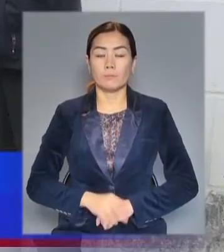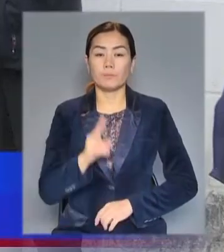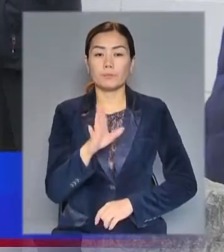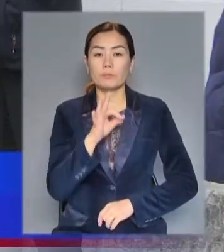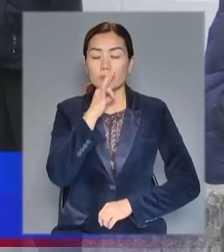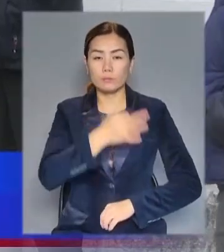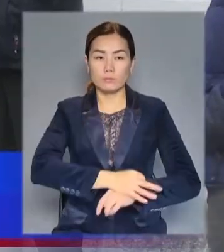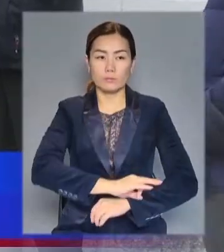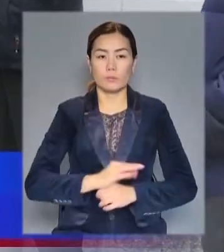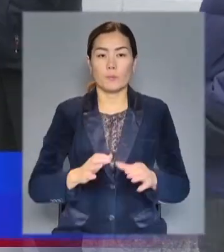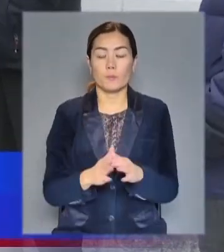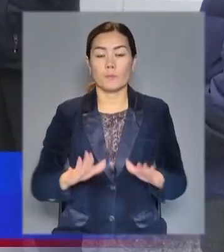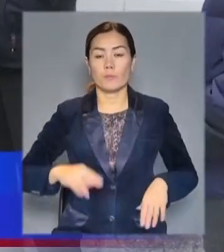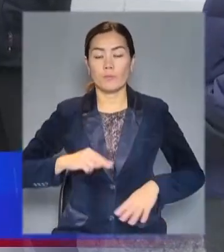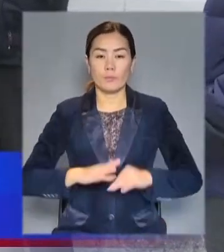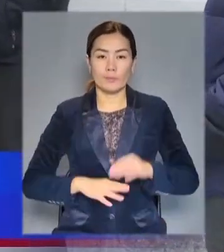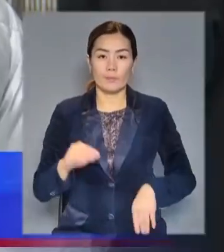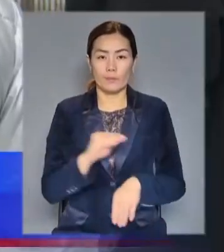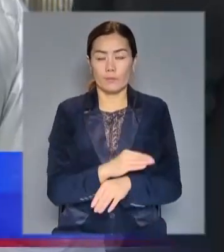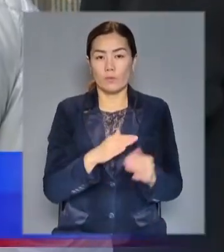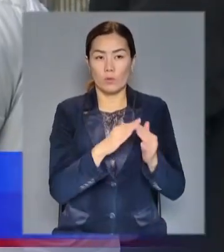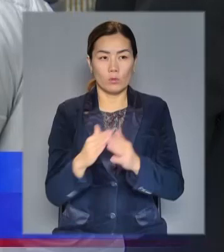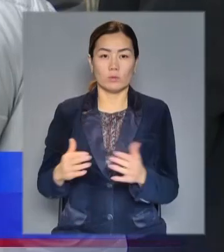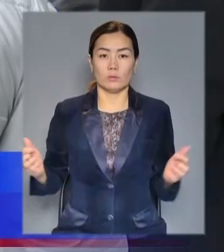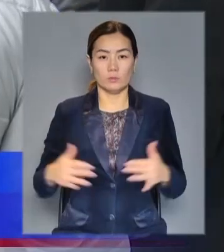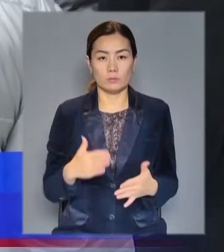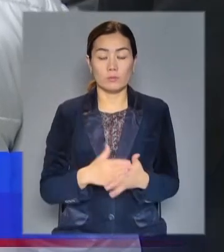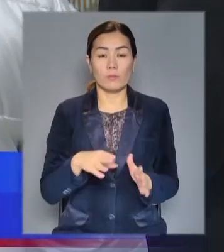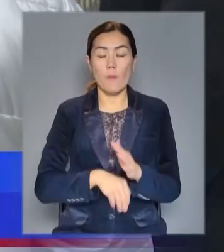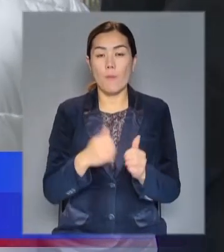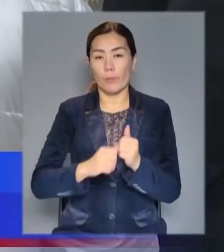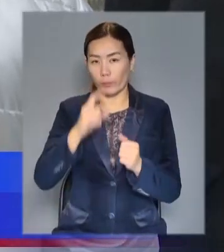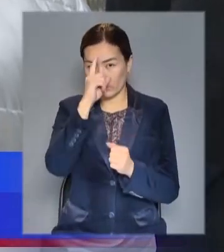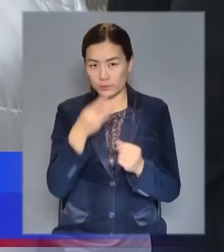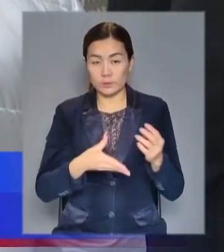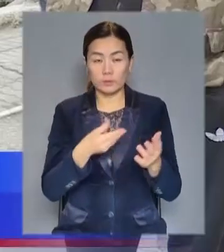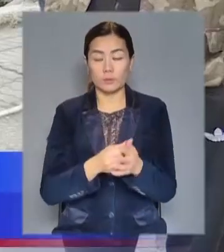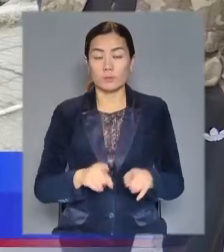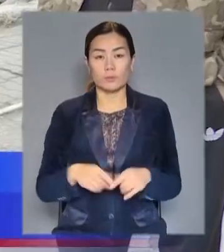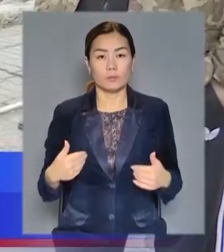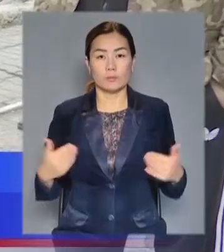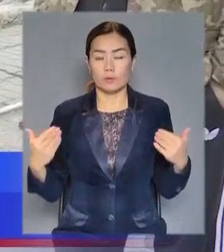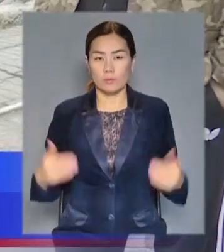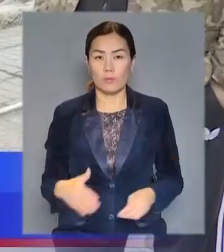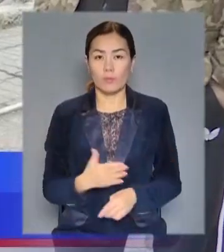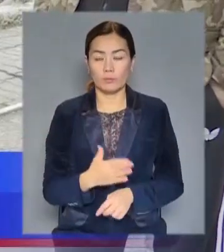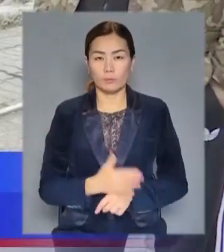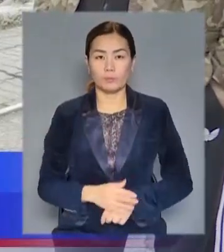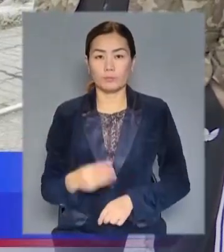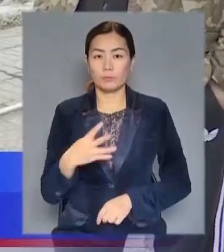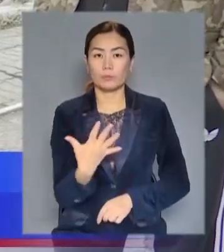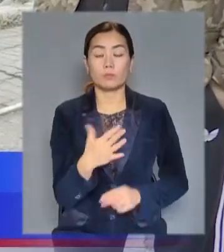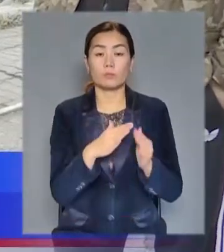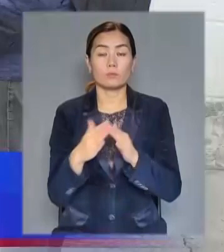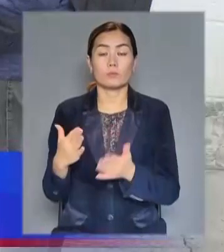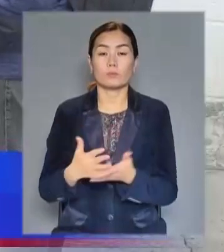иелері кооперативі кеңсесі алдына жұмысшылармен қатар тұрғындар да жиналды. Олар ай сайын ақша төлегенмен түк пайдасын көрмейміз дейді. 35